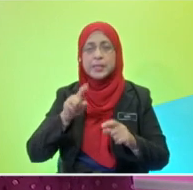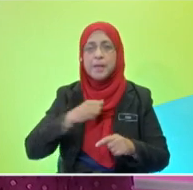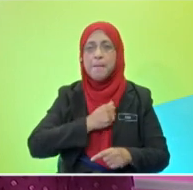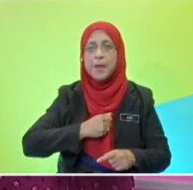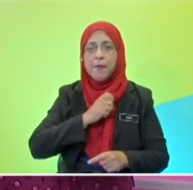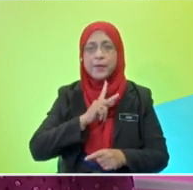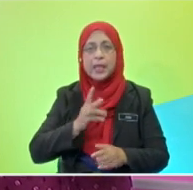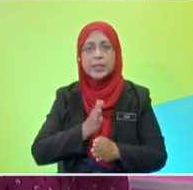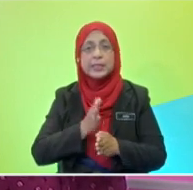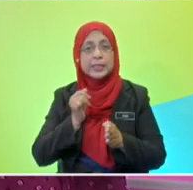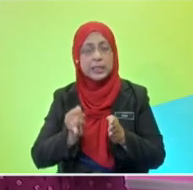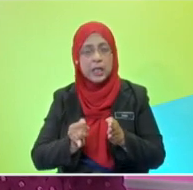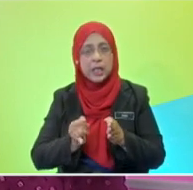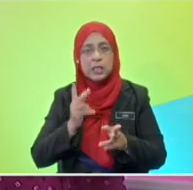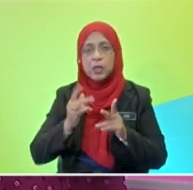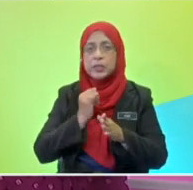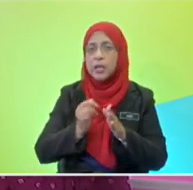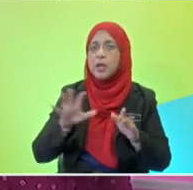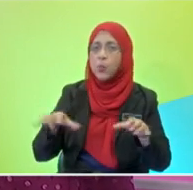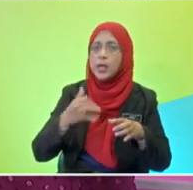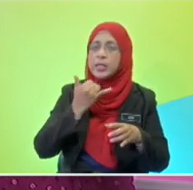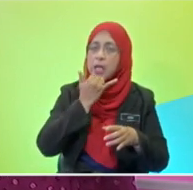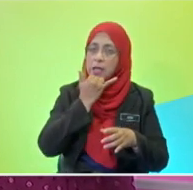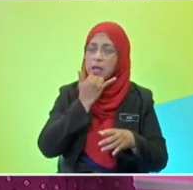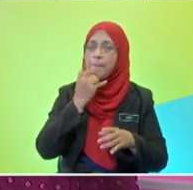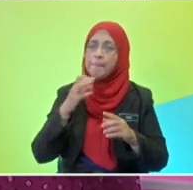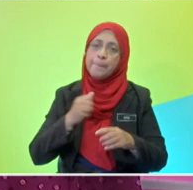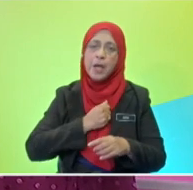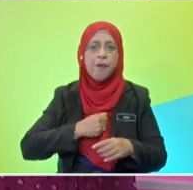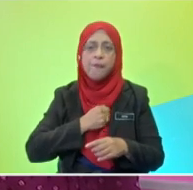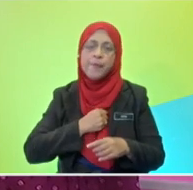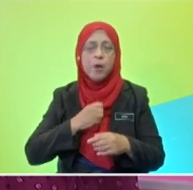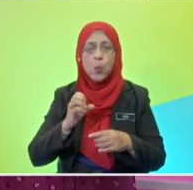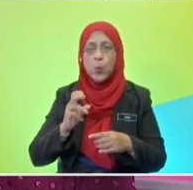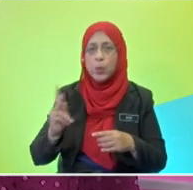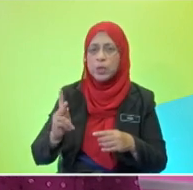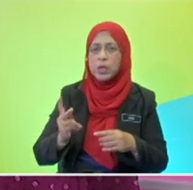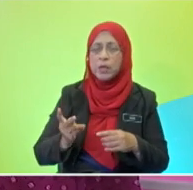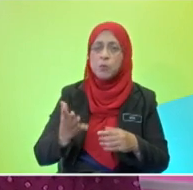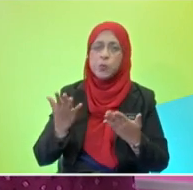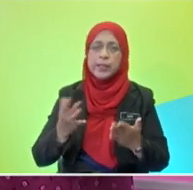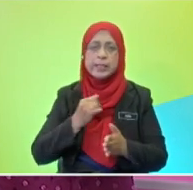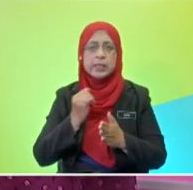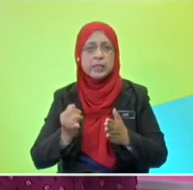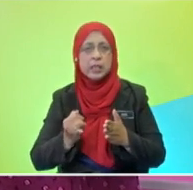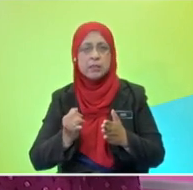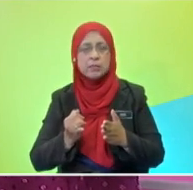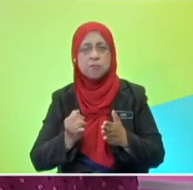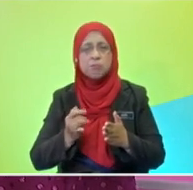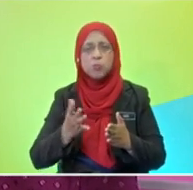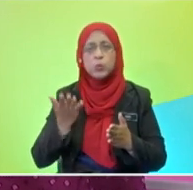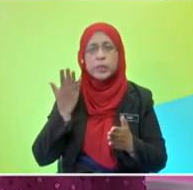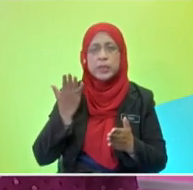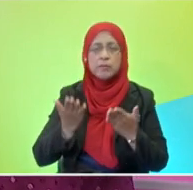Janganlah pula kita pun bekas sabase meninggikan suara mungkin hari itu dia tak sehat gitu